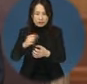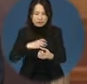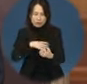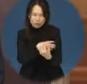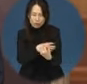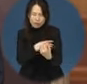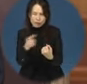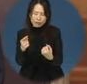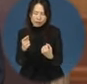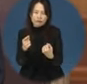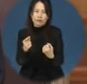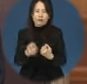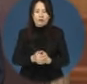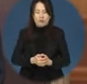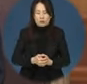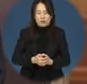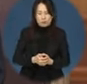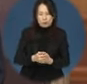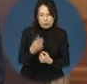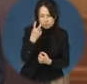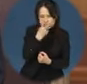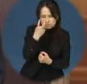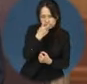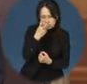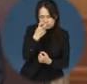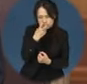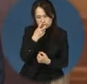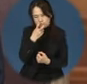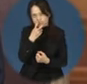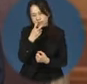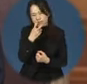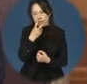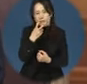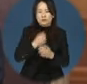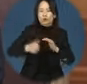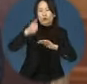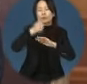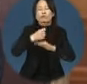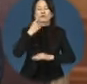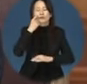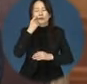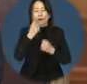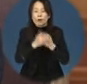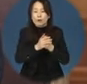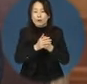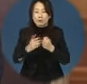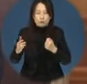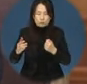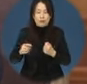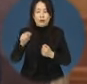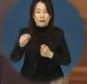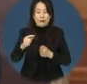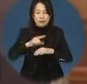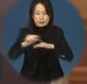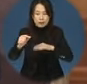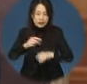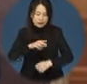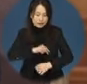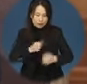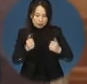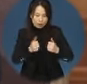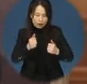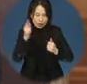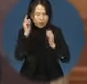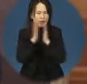좀 더 효율적으로 감시하고 통제하는 데는 성공하지 못 했거든요 그런 면에서 지방의회 자율권을 적 신장을 시키고 또